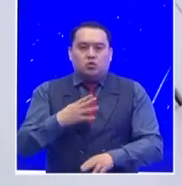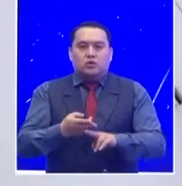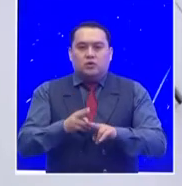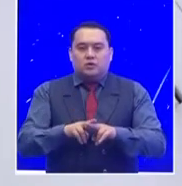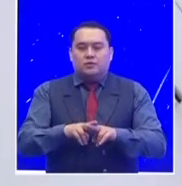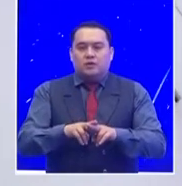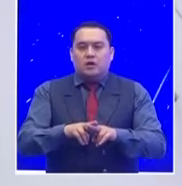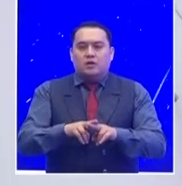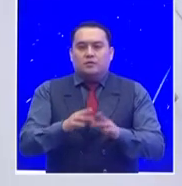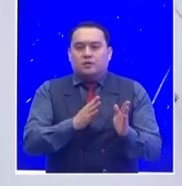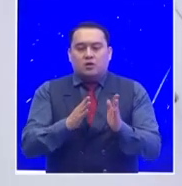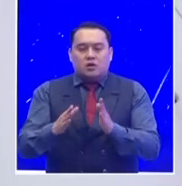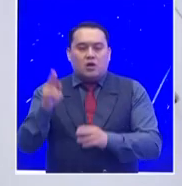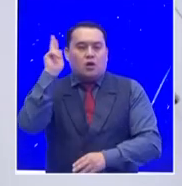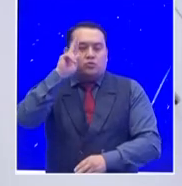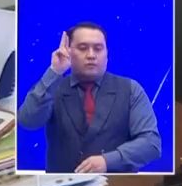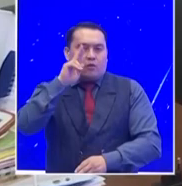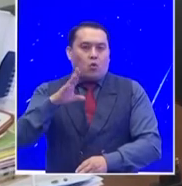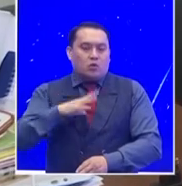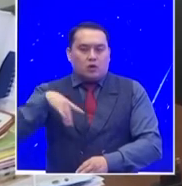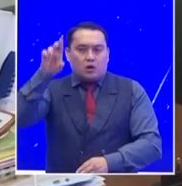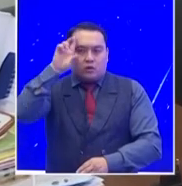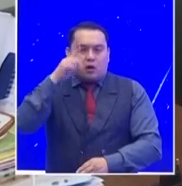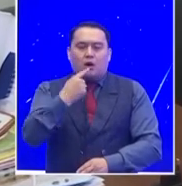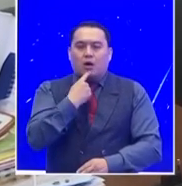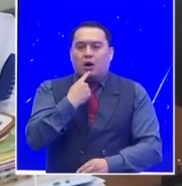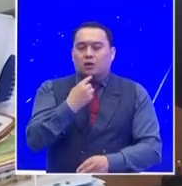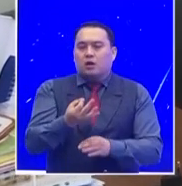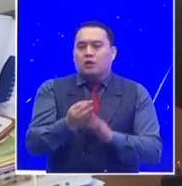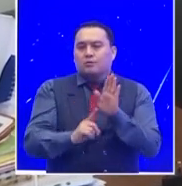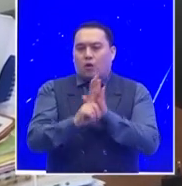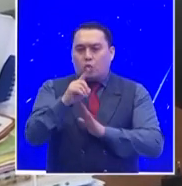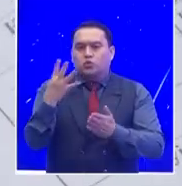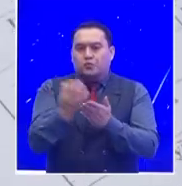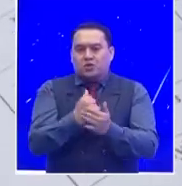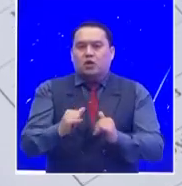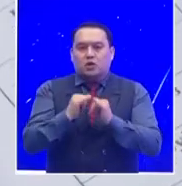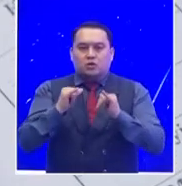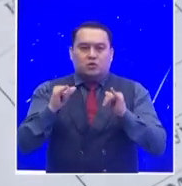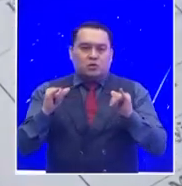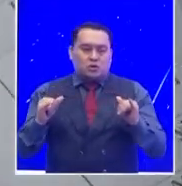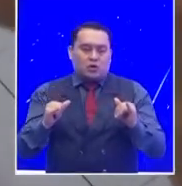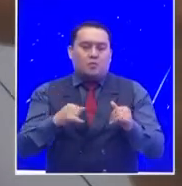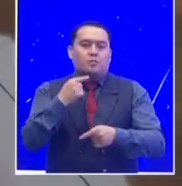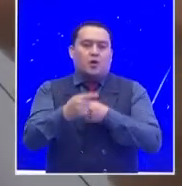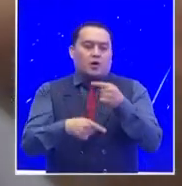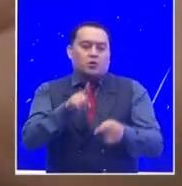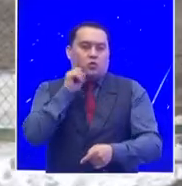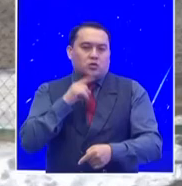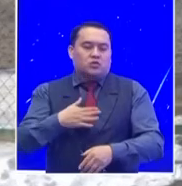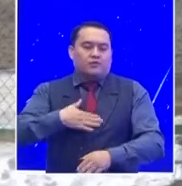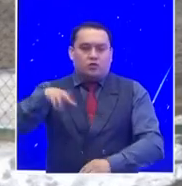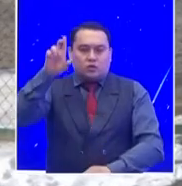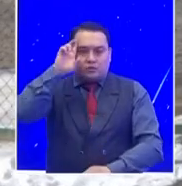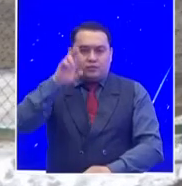Айтматов. Систематизированное изучение государственного языка с раннего детства – залог успешного развития не только молодого поколения, но и нашей